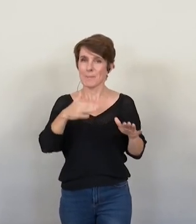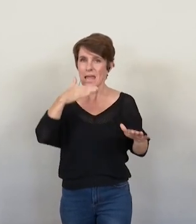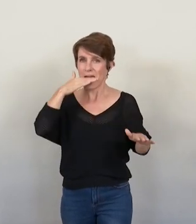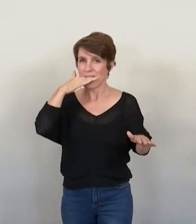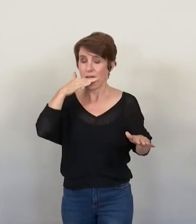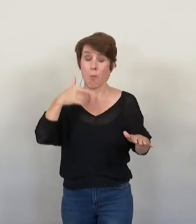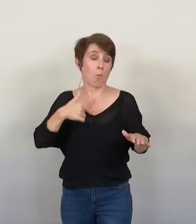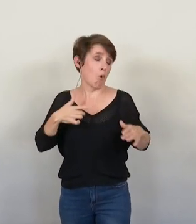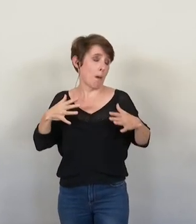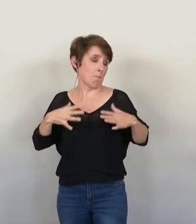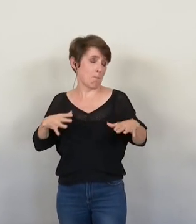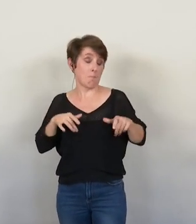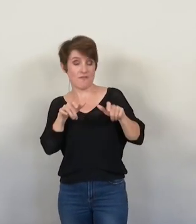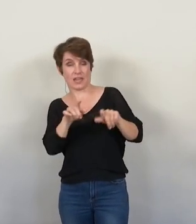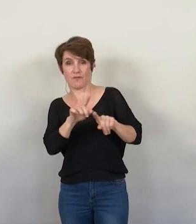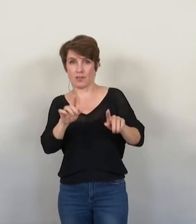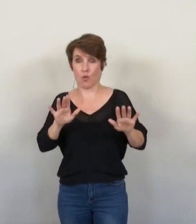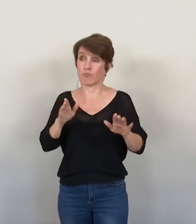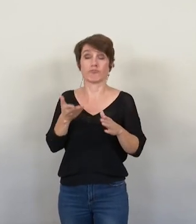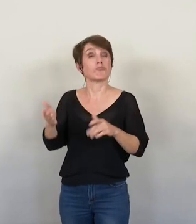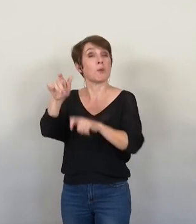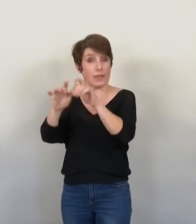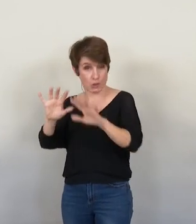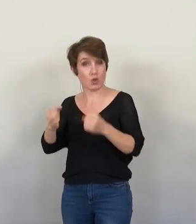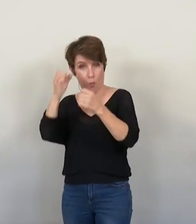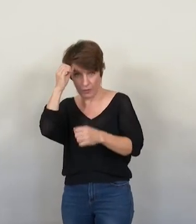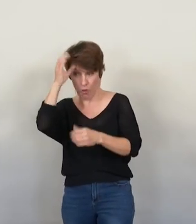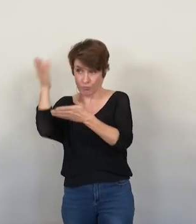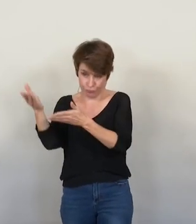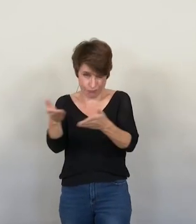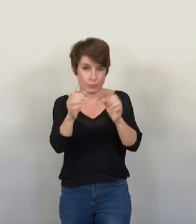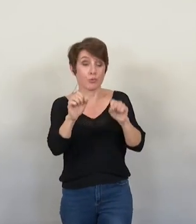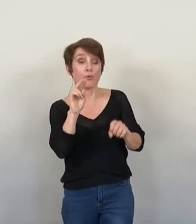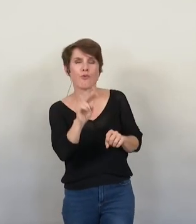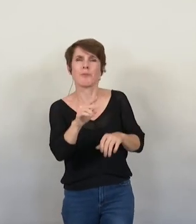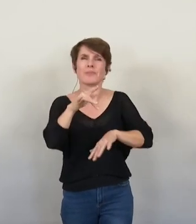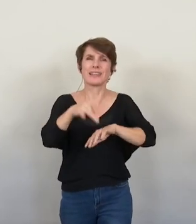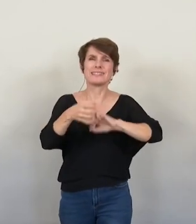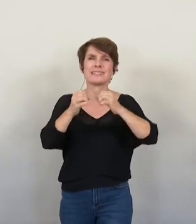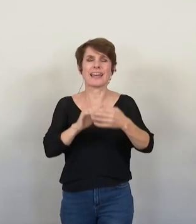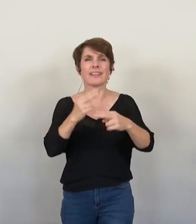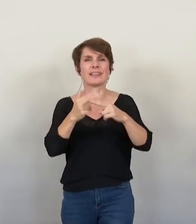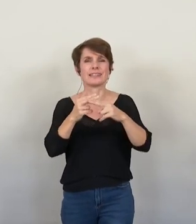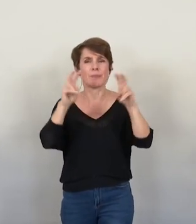le vérifier je laisserai ceux qui on ont la compétence de le faire et ce site internet c'est